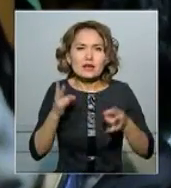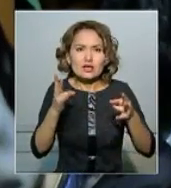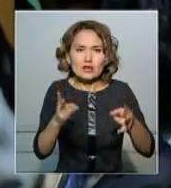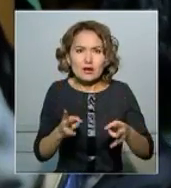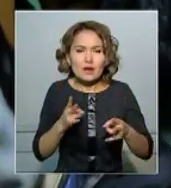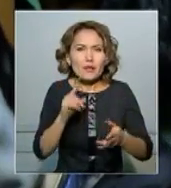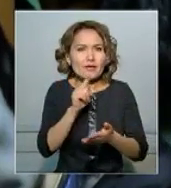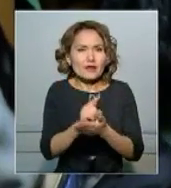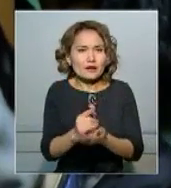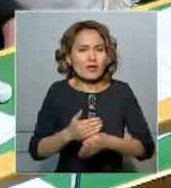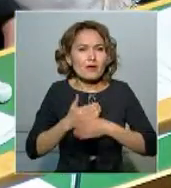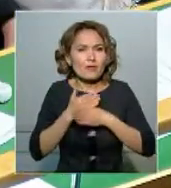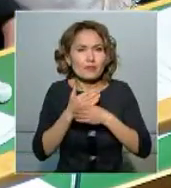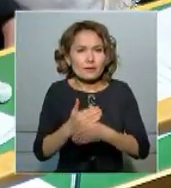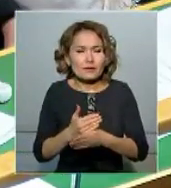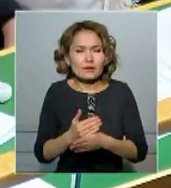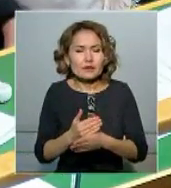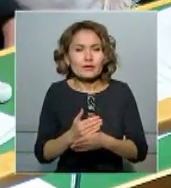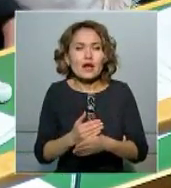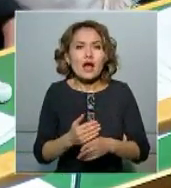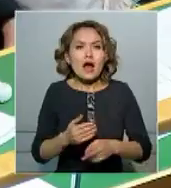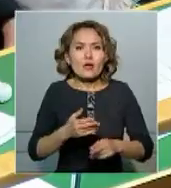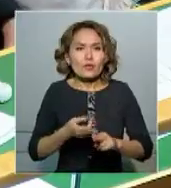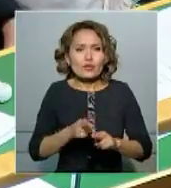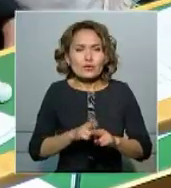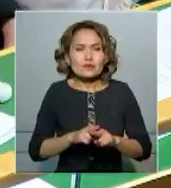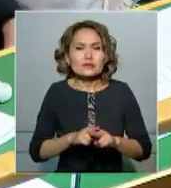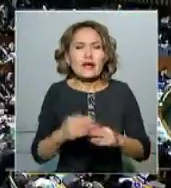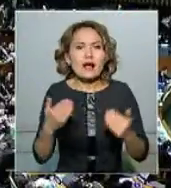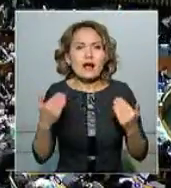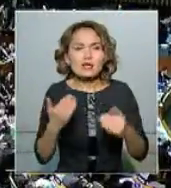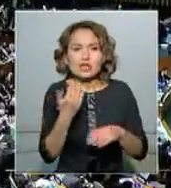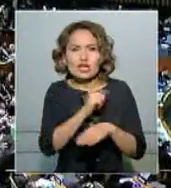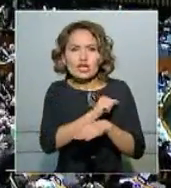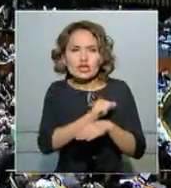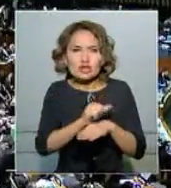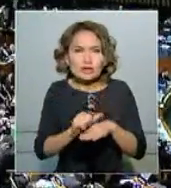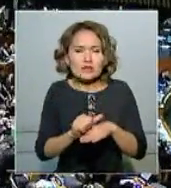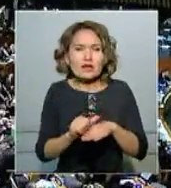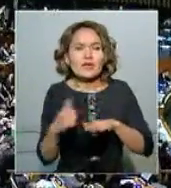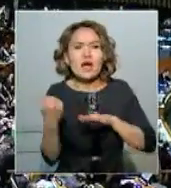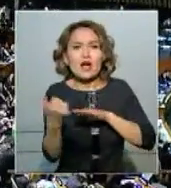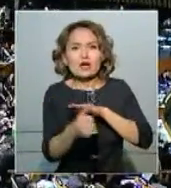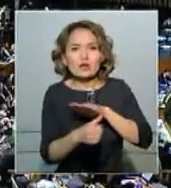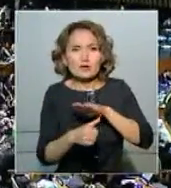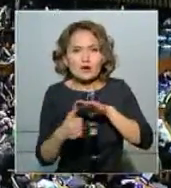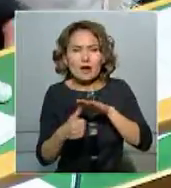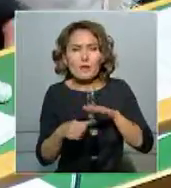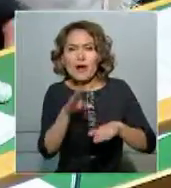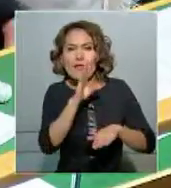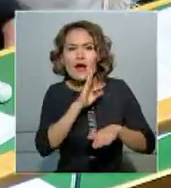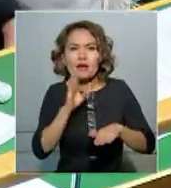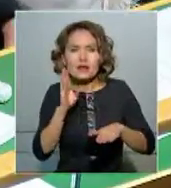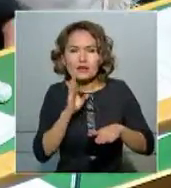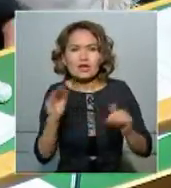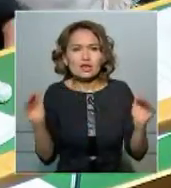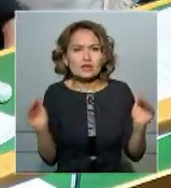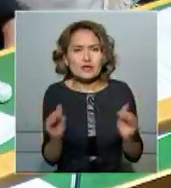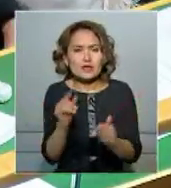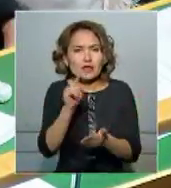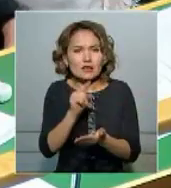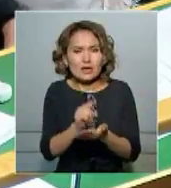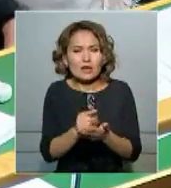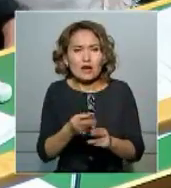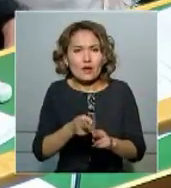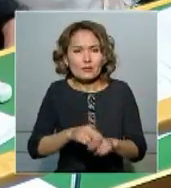қолдану кеңінен етек жайып келеді. Екіншіден мигранттардың халықаралық этикасын қалыптастыру қажет. Өйткені олардың ағыны жыл өткен